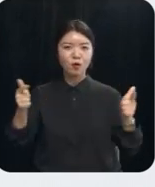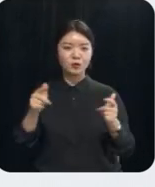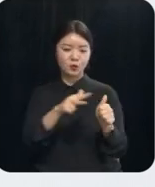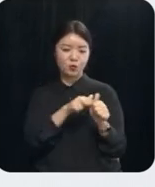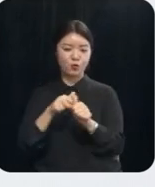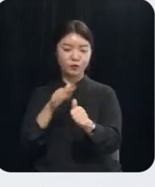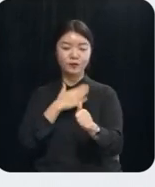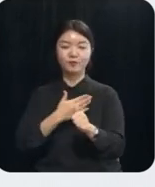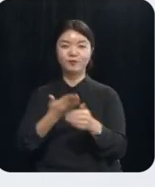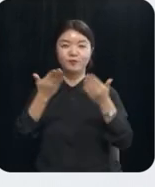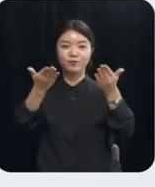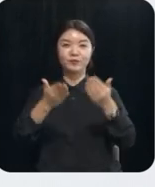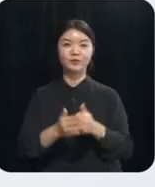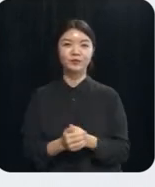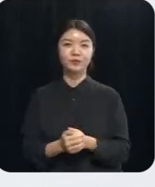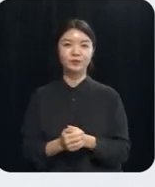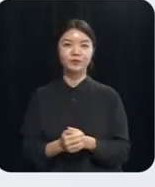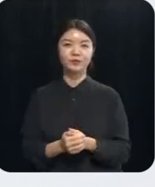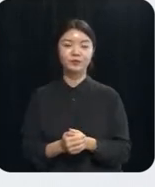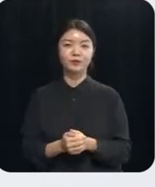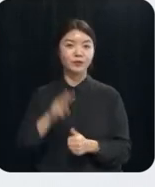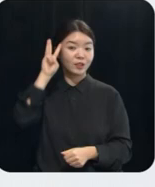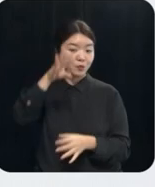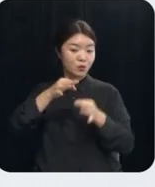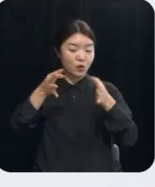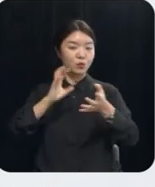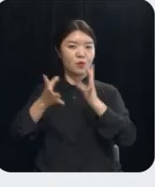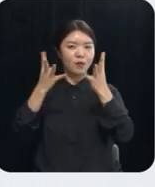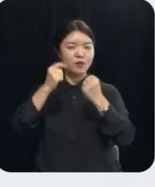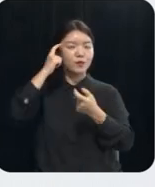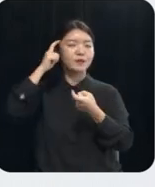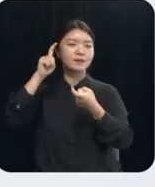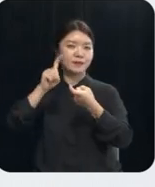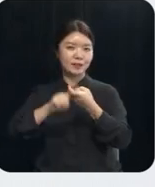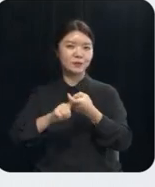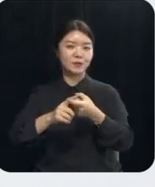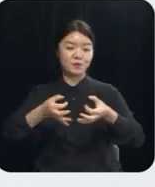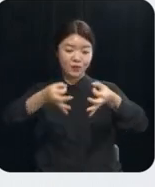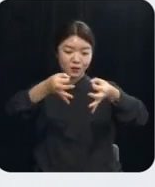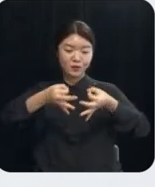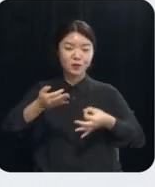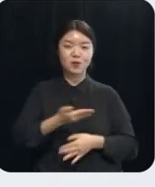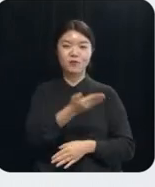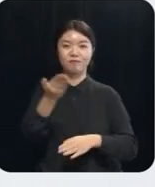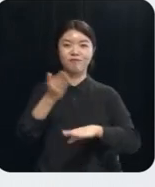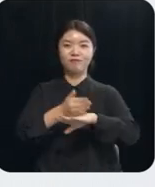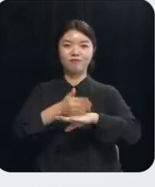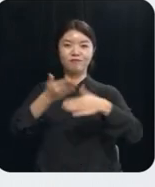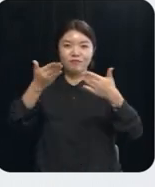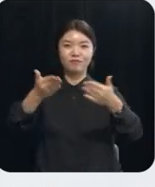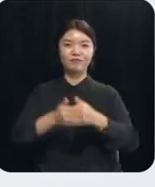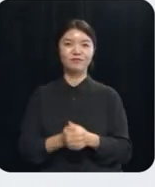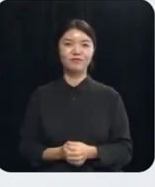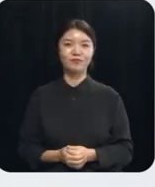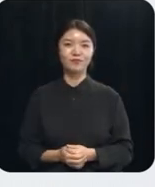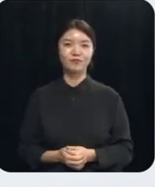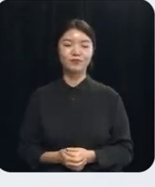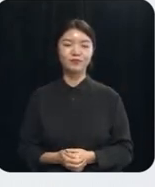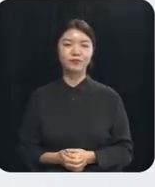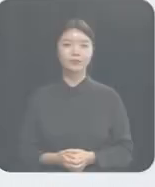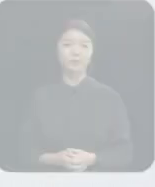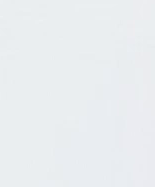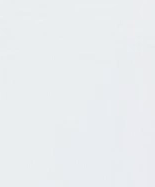제공을 해도록 하겠습니다. 3일 동안 토론회에 많은 관심과 함께 시청해 주셔서 대단히 고맙습니다. 인사드리겠습니다.